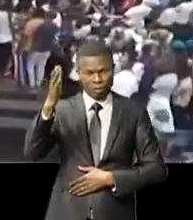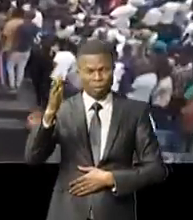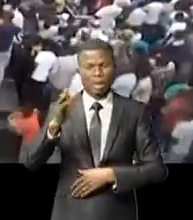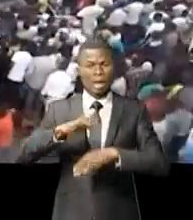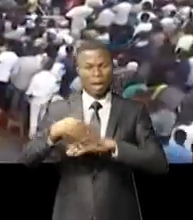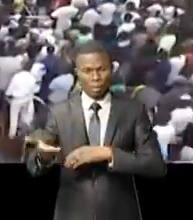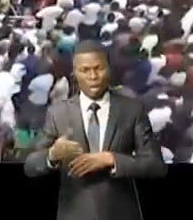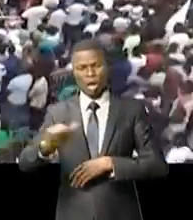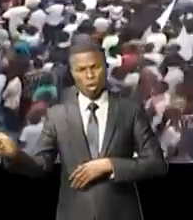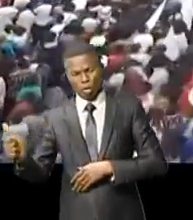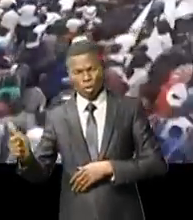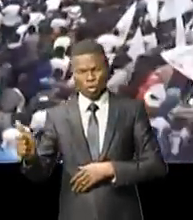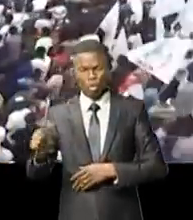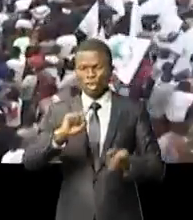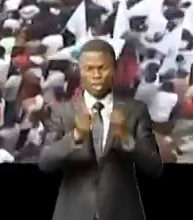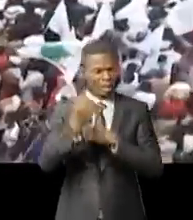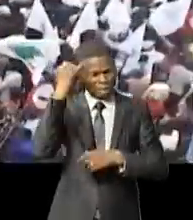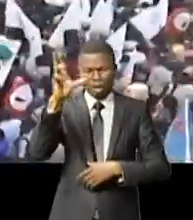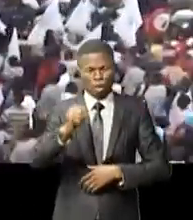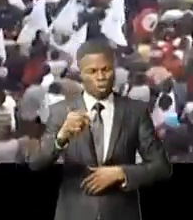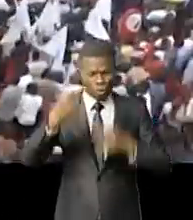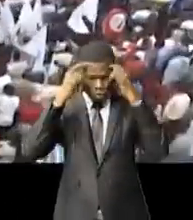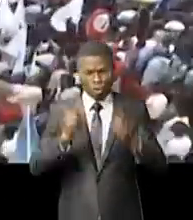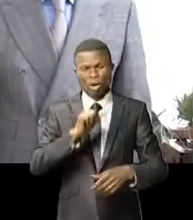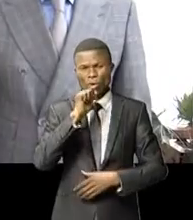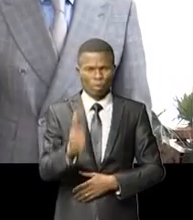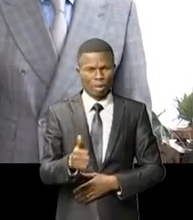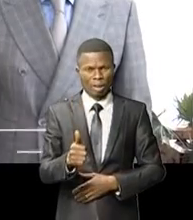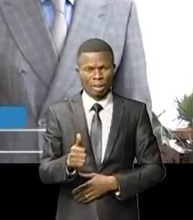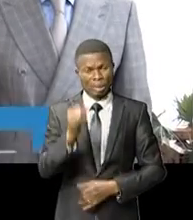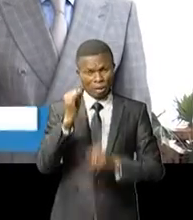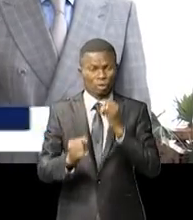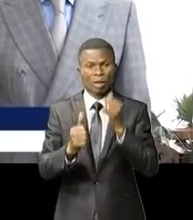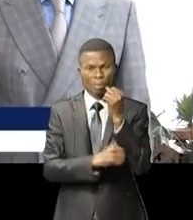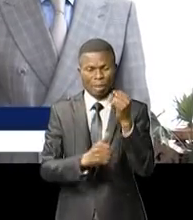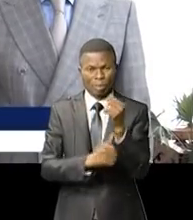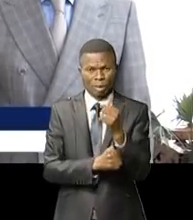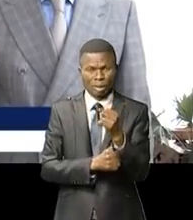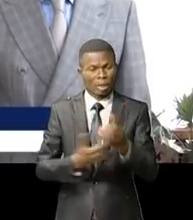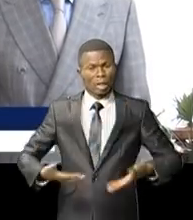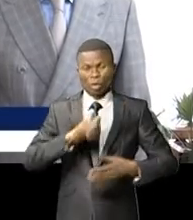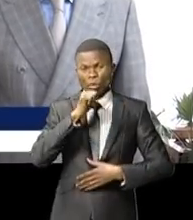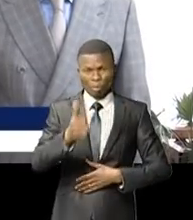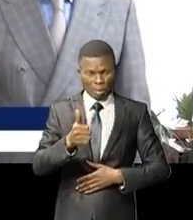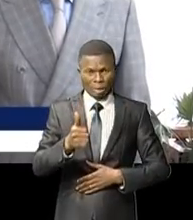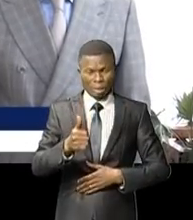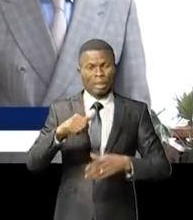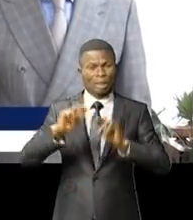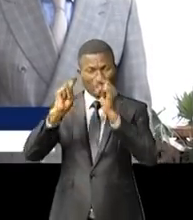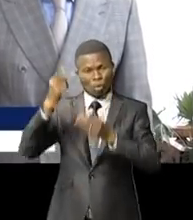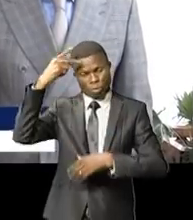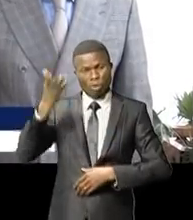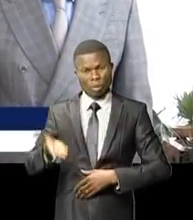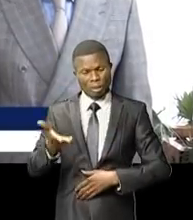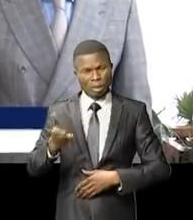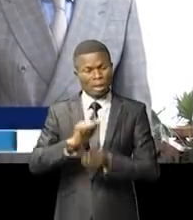retour, quelqu'un d'autre se positionne pour dire non, nous ne sommes pas d'accord. S'il y a quelqu'un qui ne peut pas être content au sein de l'UDPS, je pense que quelque